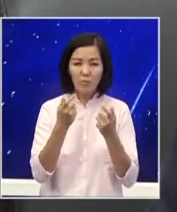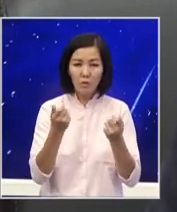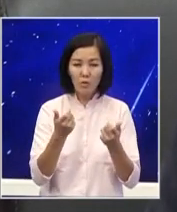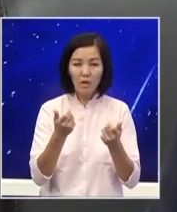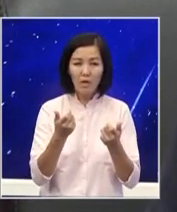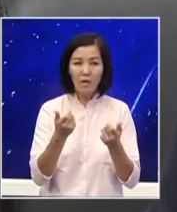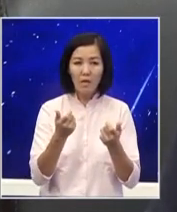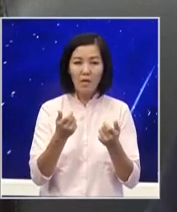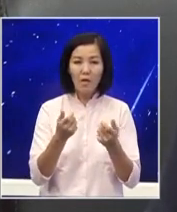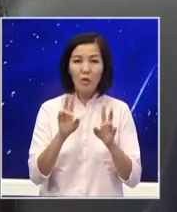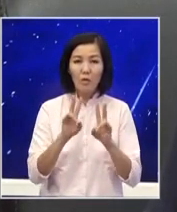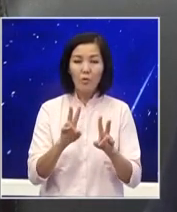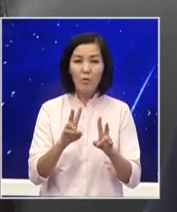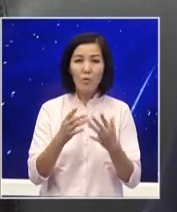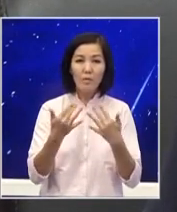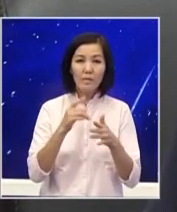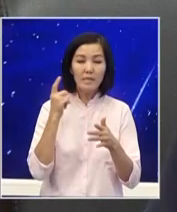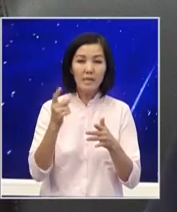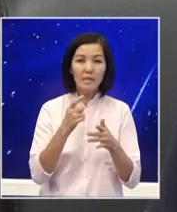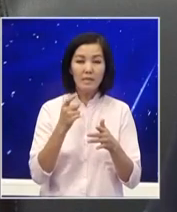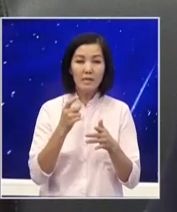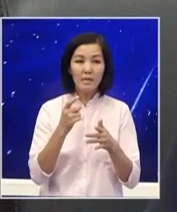здесь христиане готовы